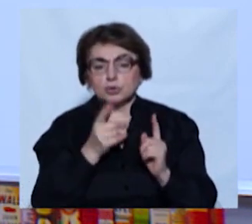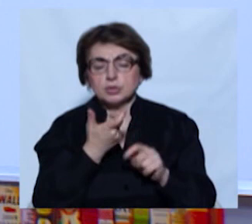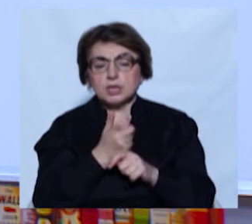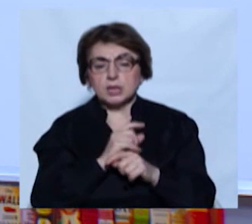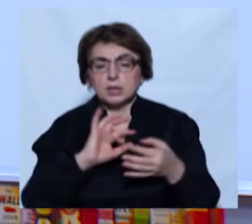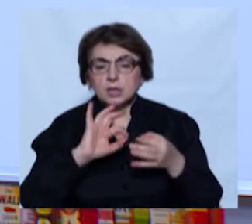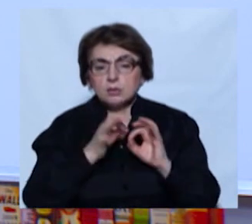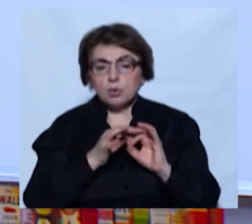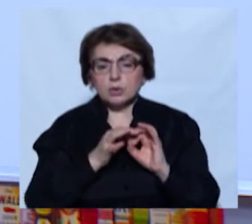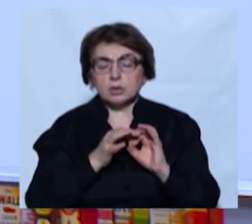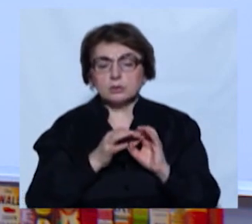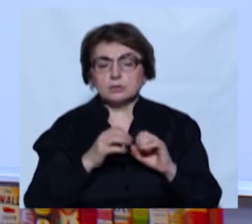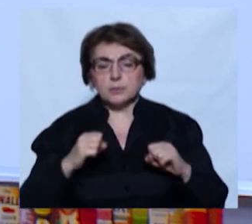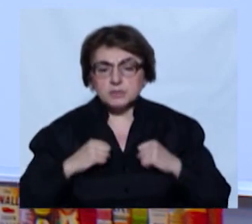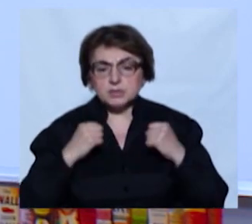ძალიან